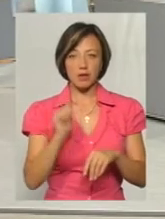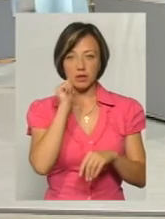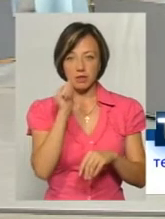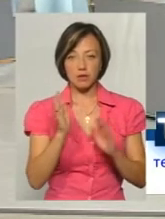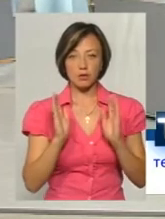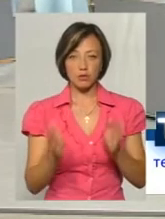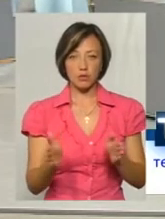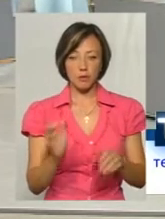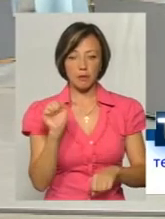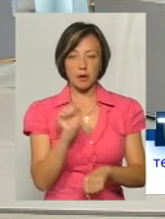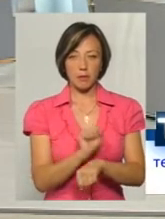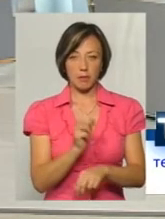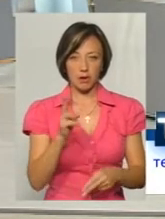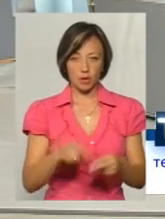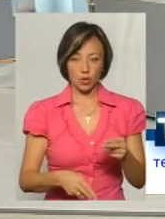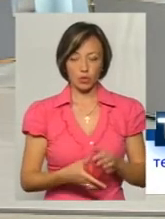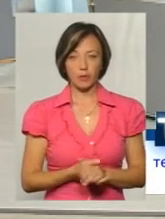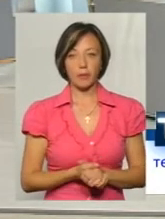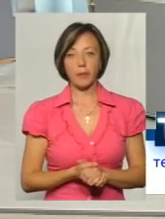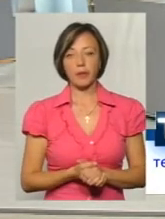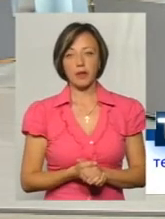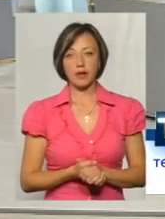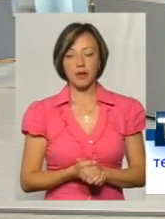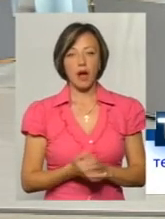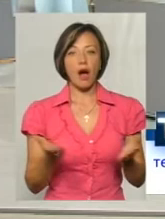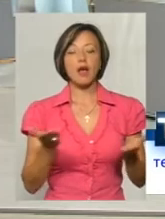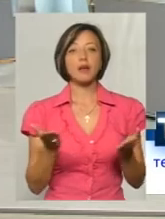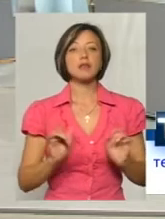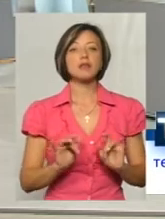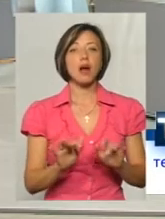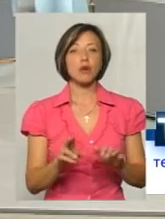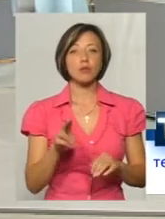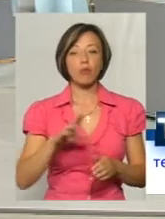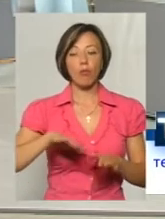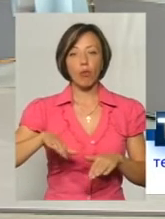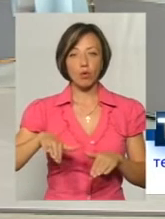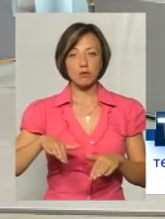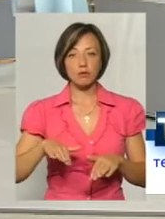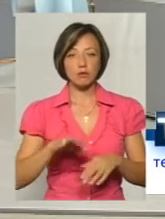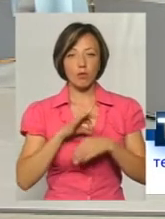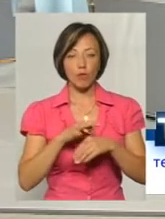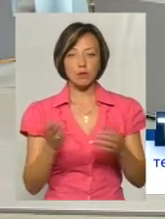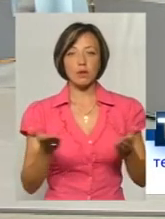вже буде припинене. І, відповідно, далі. А які заходи потім будуть на цьому